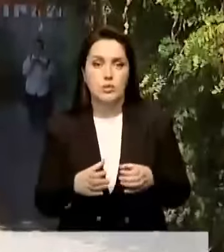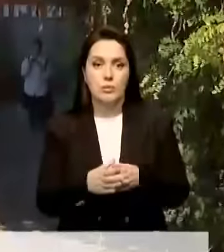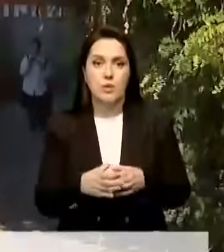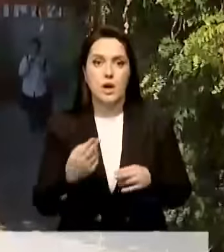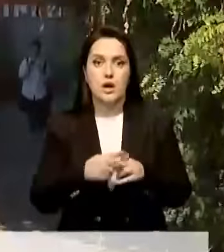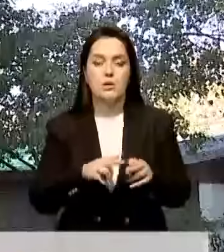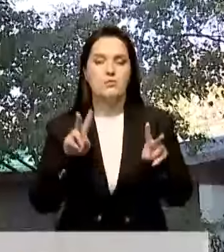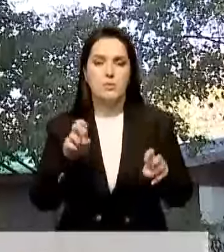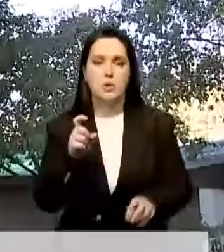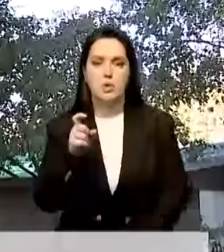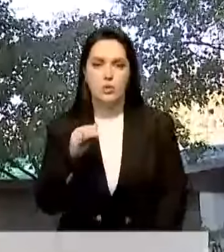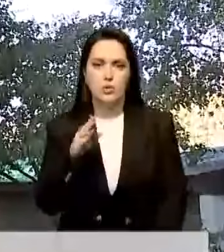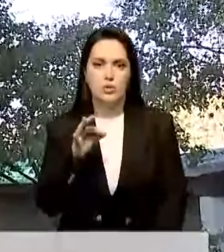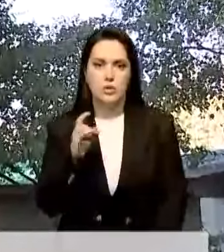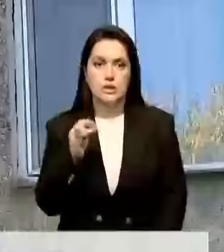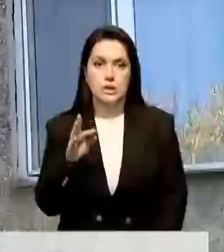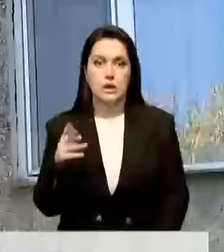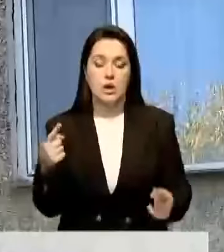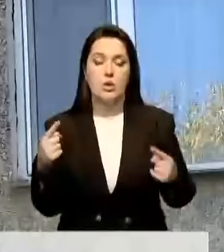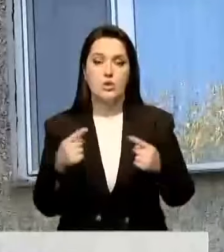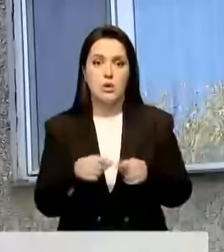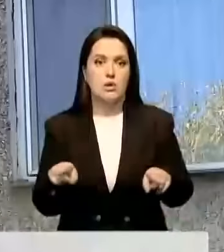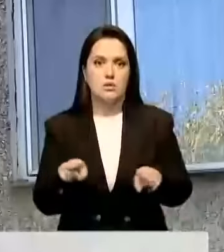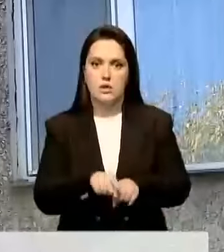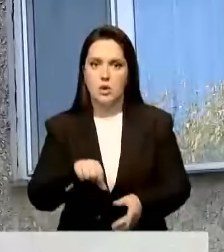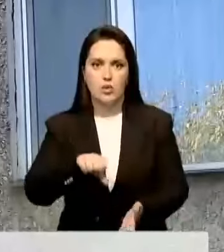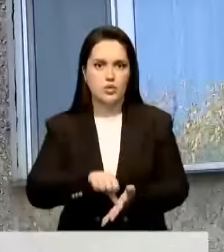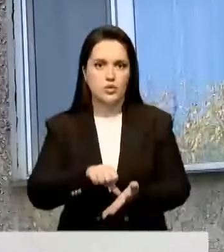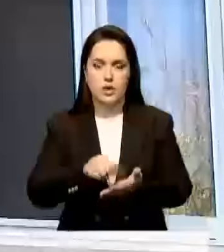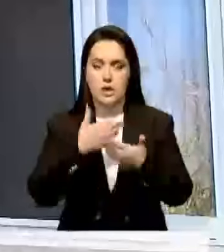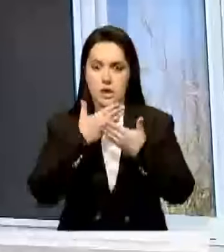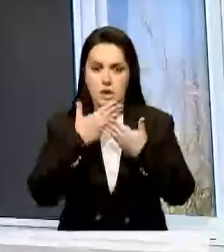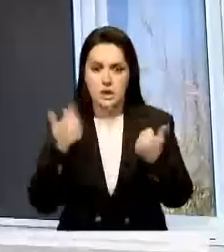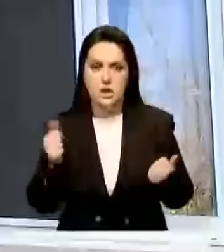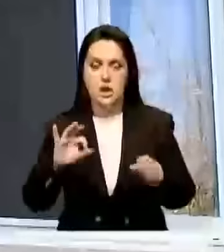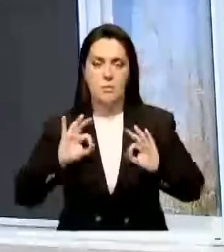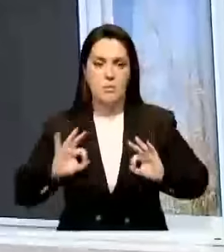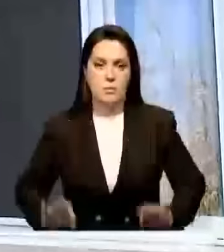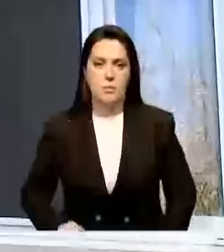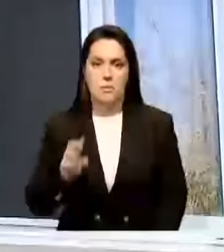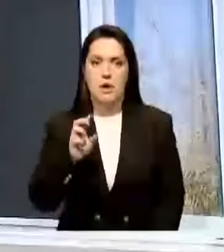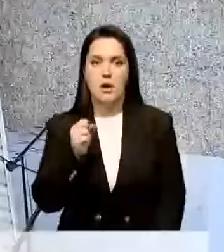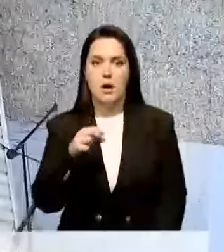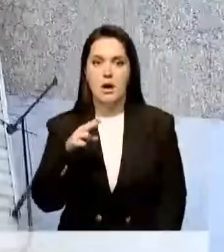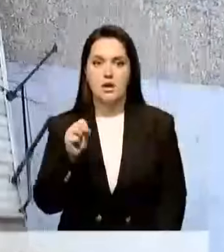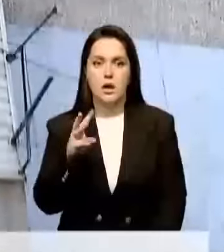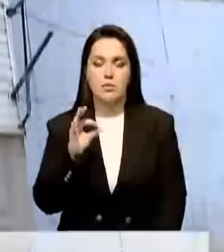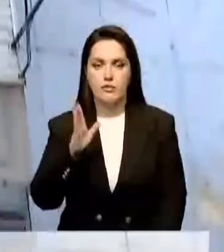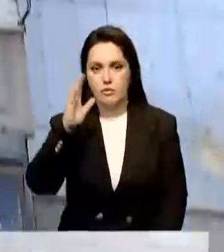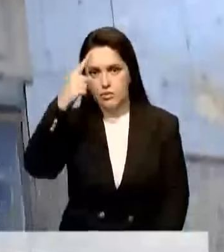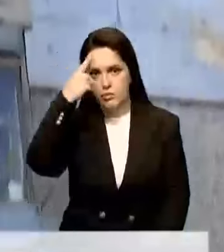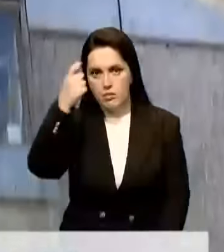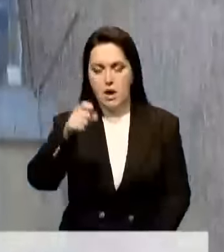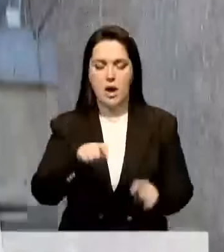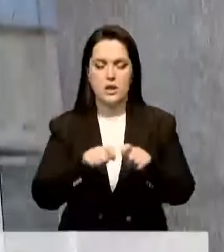именно хуторские. В МВД уточнили, таких на учете нет. Тем временем прокурор Берик Адамов пообещал, что будут просить об